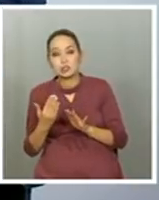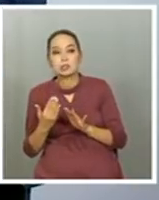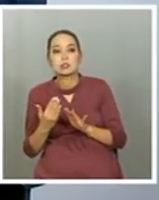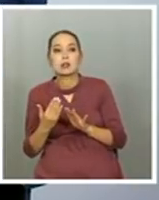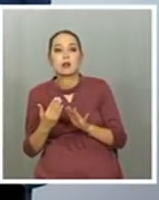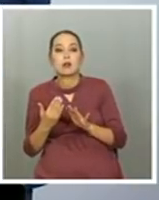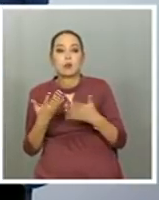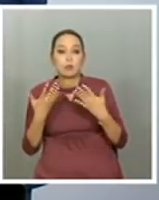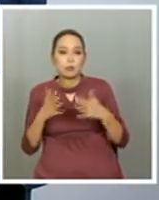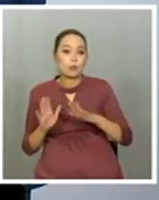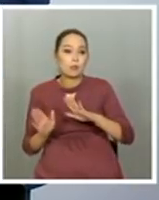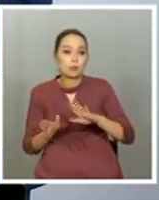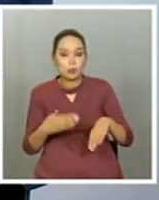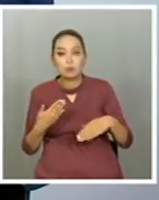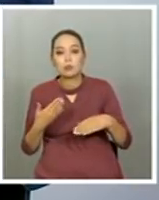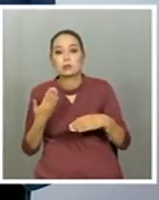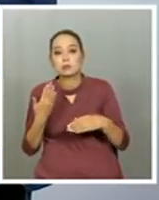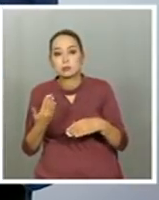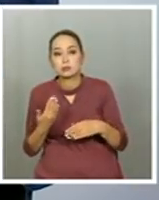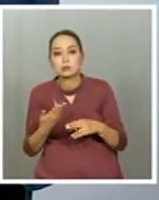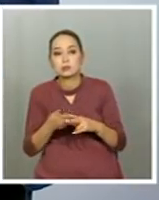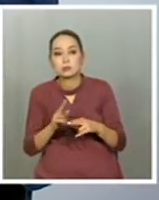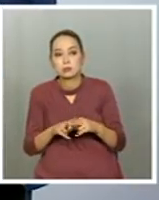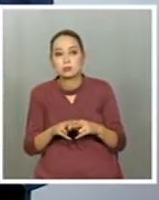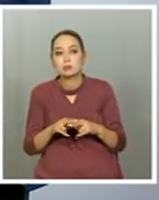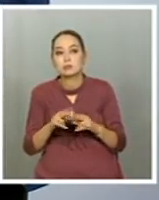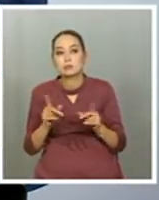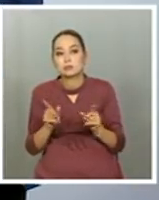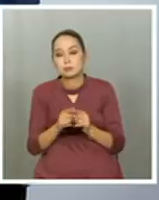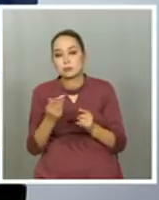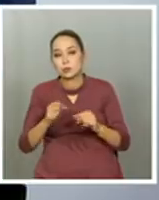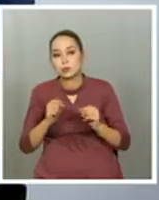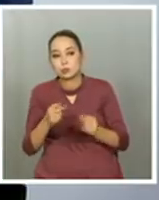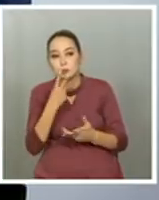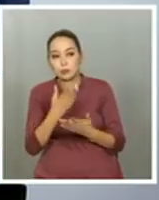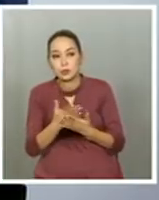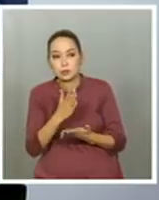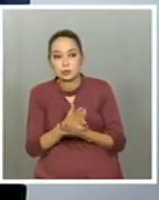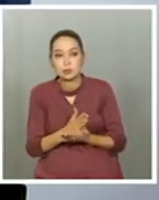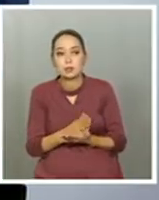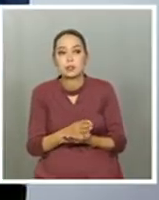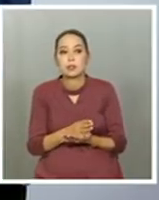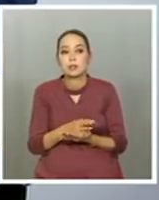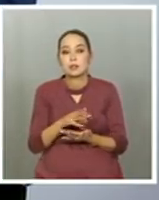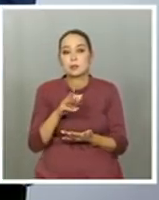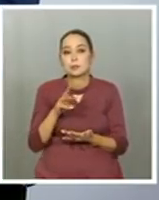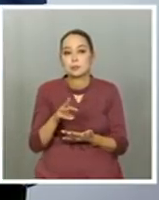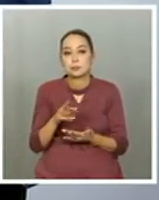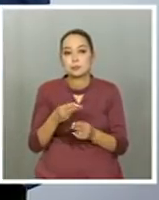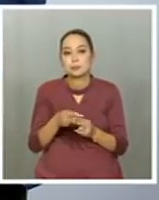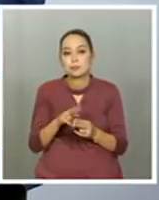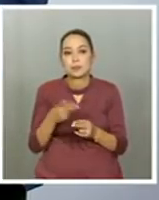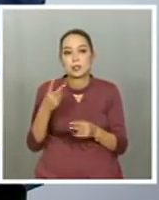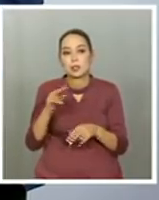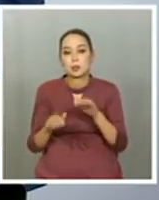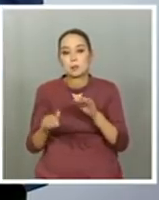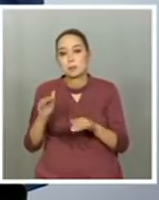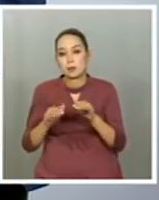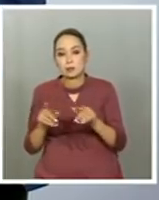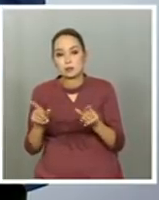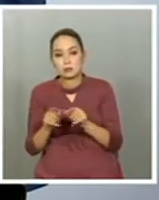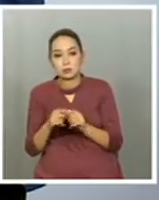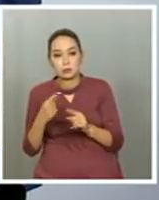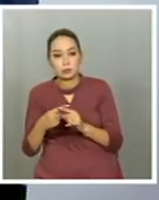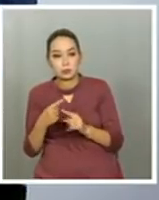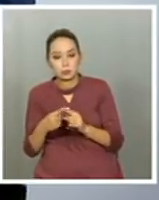кейінгі түрі, яғни күйі сипатталып тұр. Бұл жағдайда M3 әріпімен біз екі массаның қосындысын алып